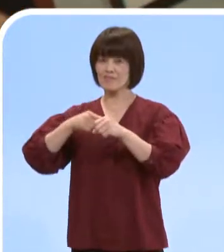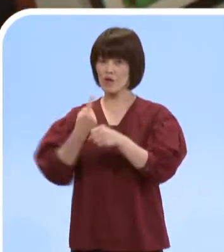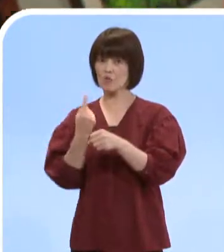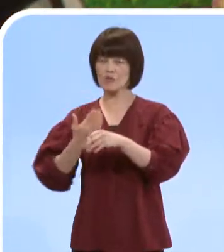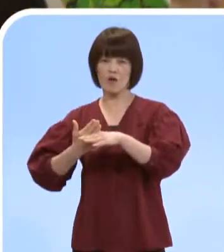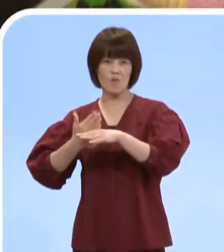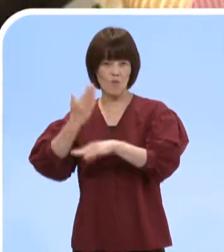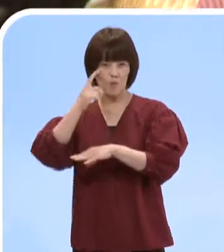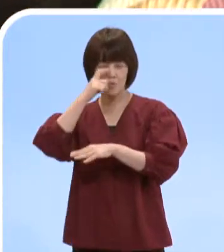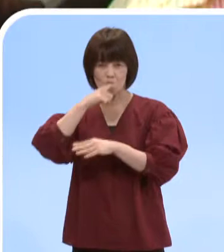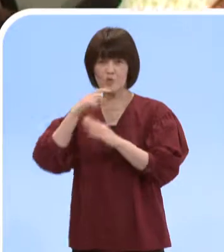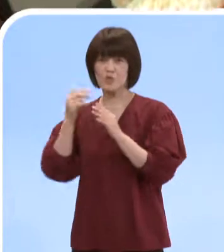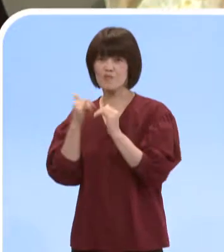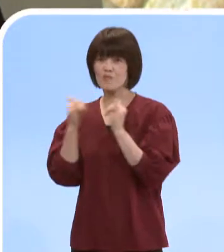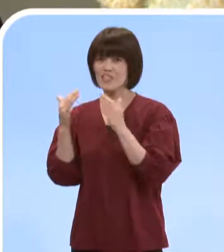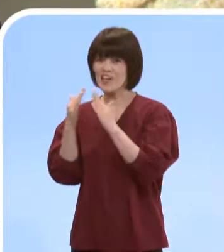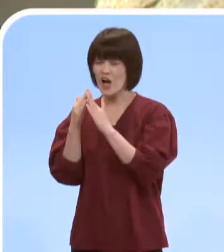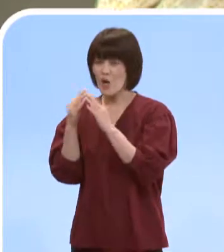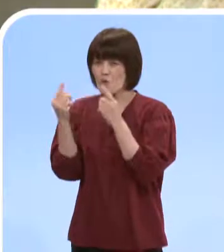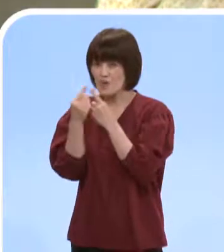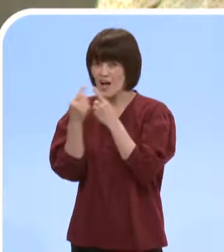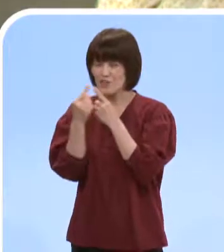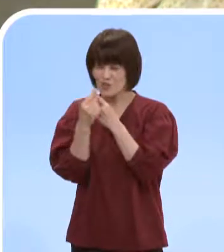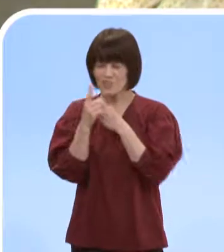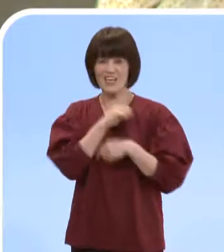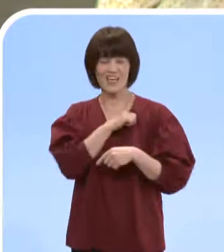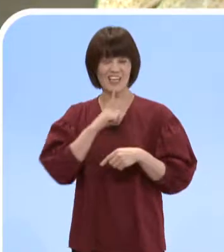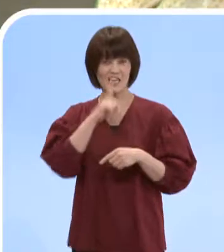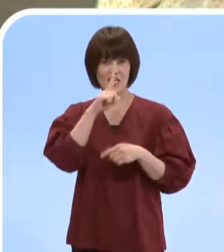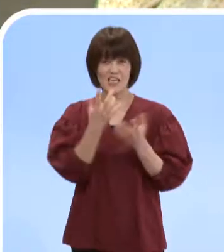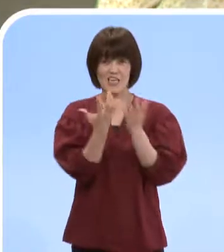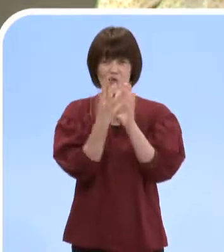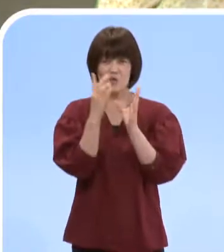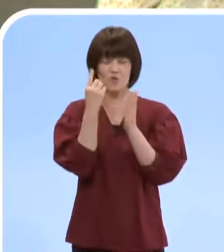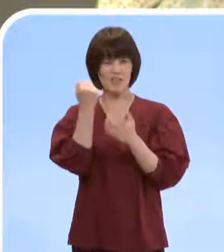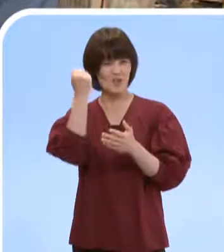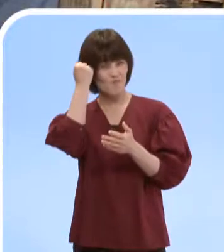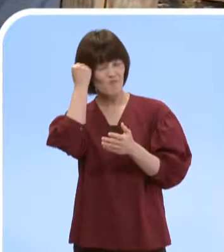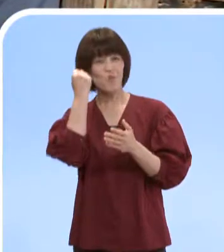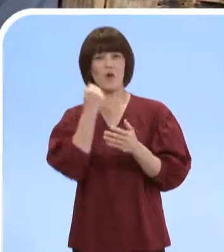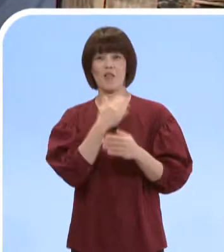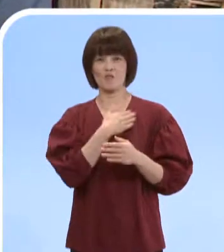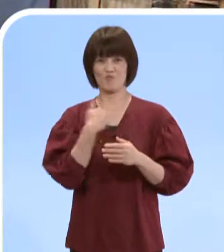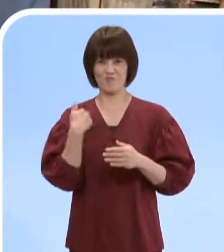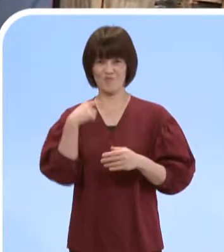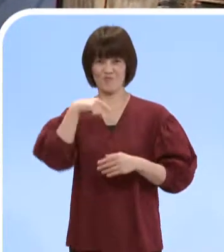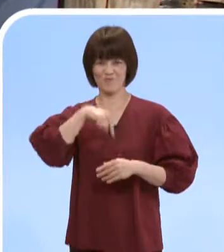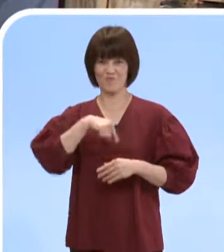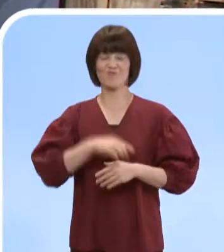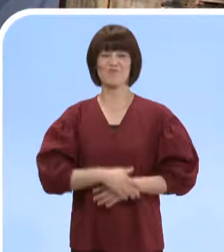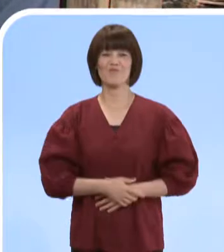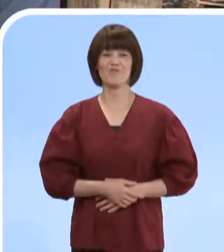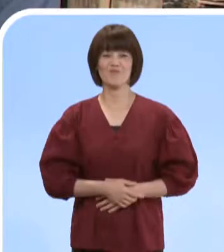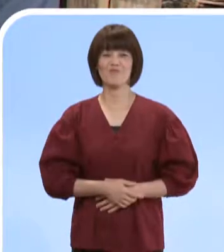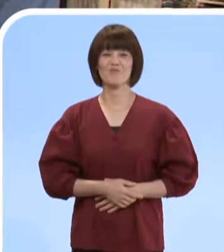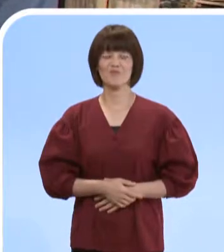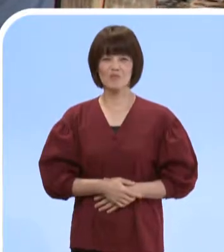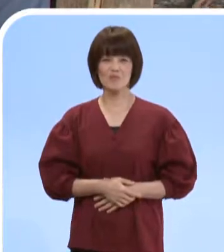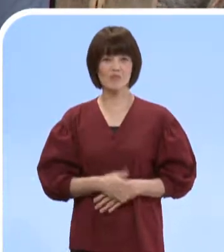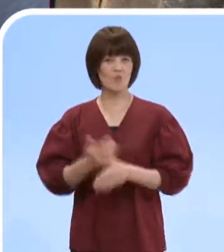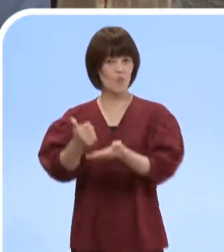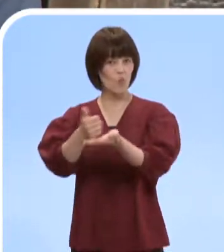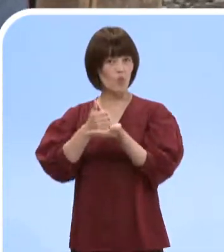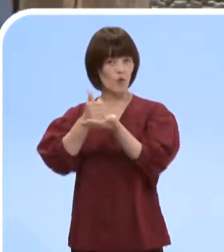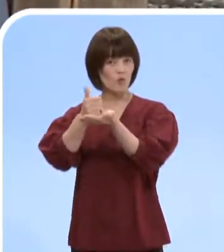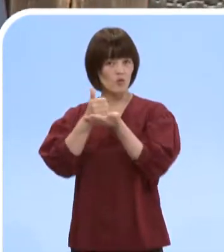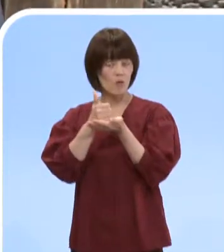古民家を改修した1日1組限定のお宿です。 どんな方が来られるんですか。 いや、